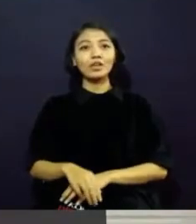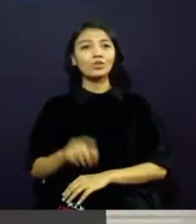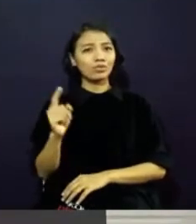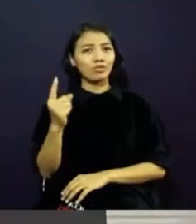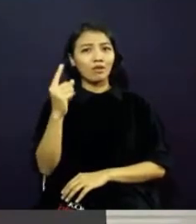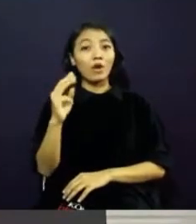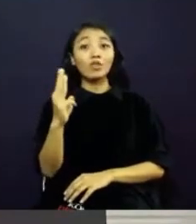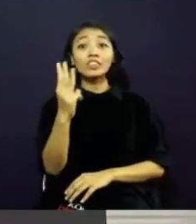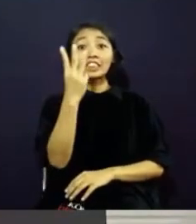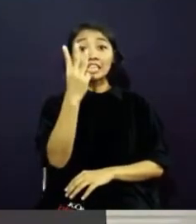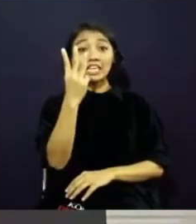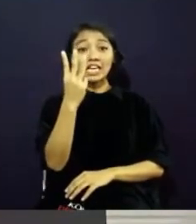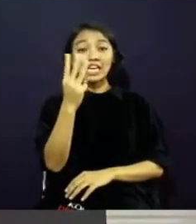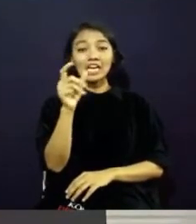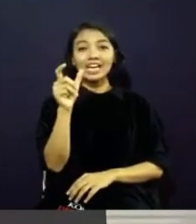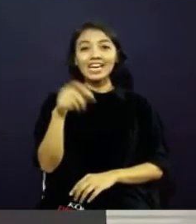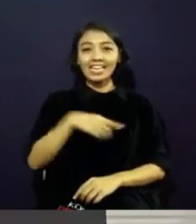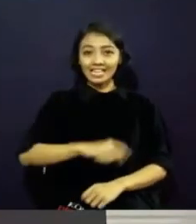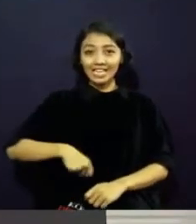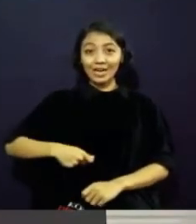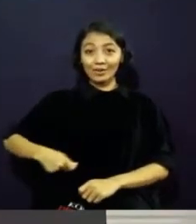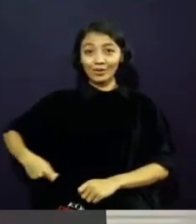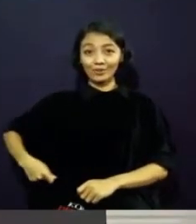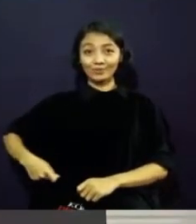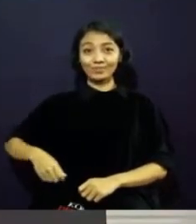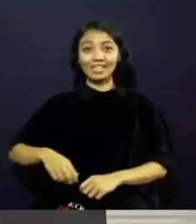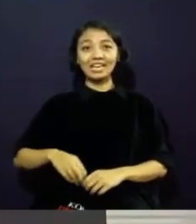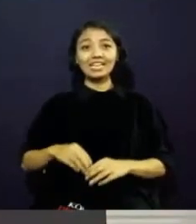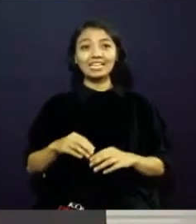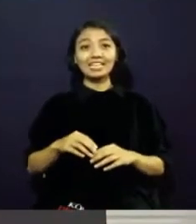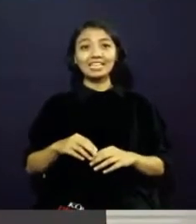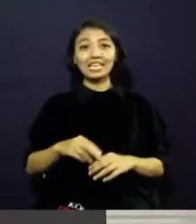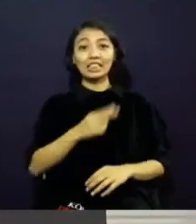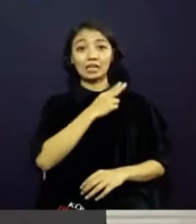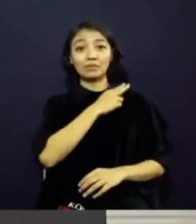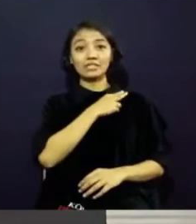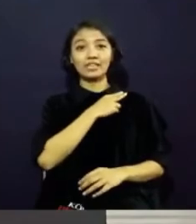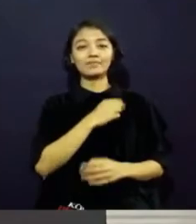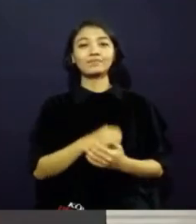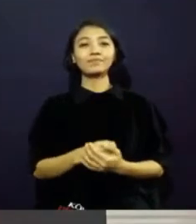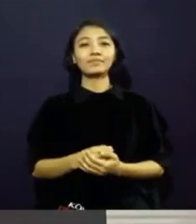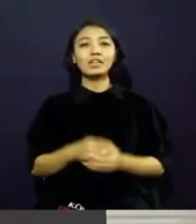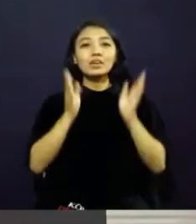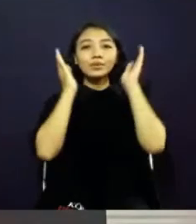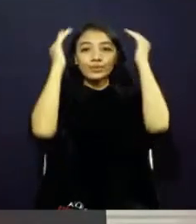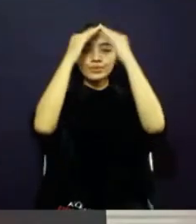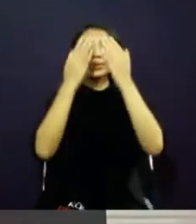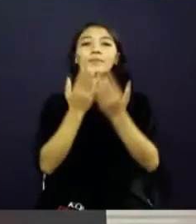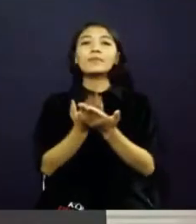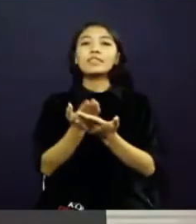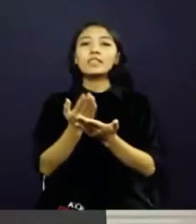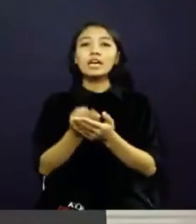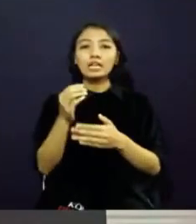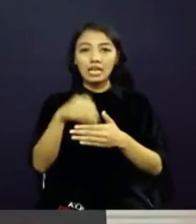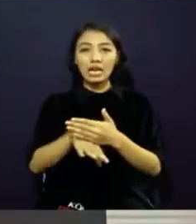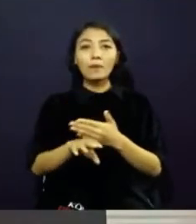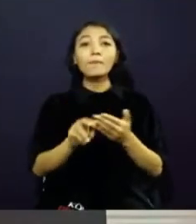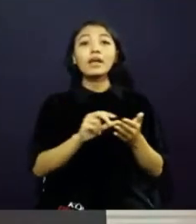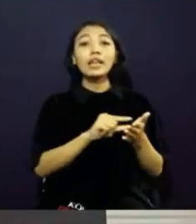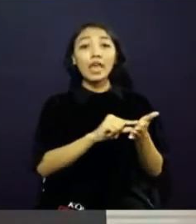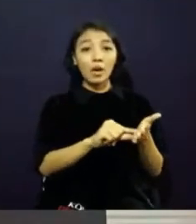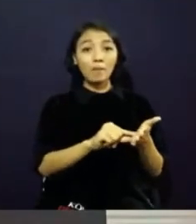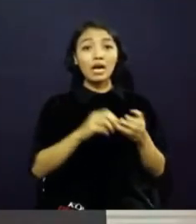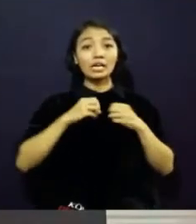ini yang akan ditahbiskan Saya minta kalian dalam nama Kristus dan gereja Jangan Pernah